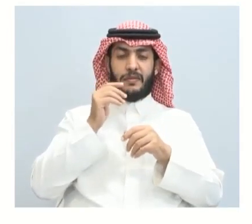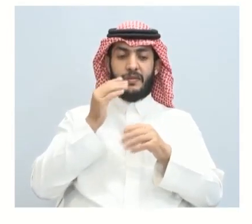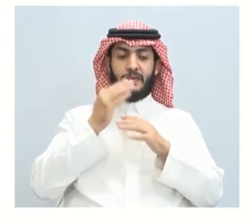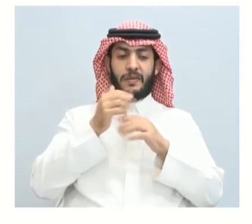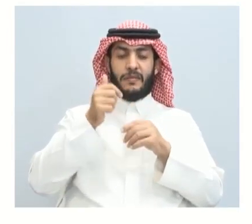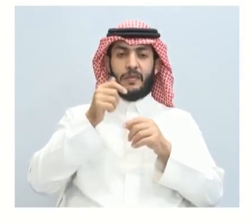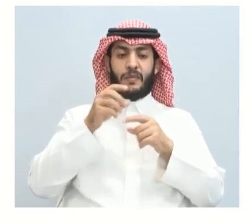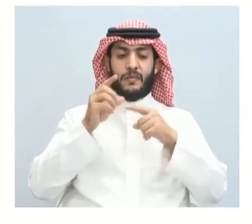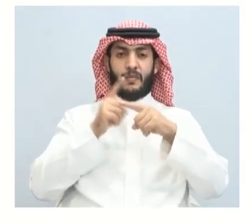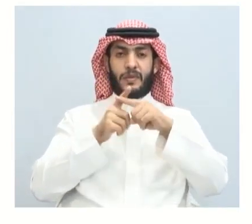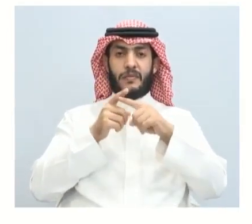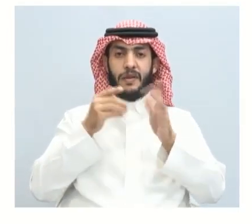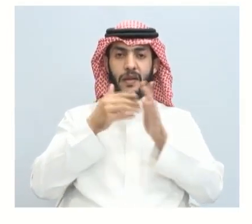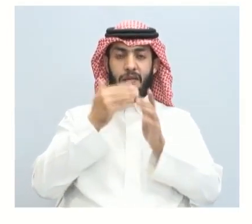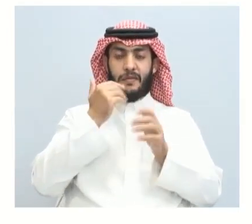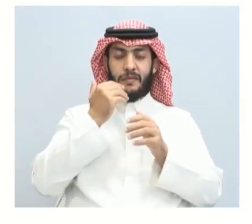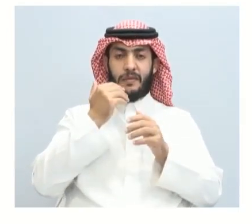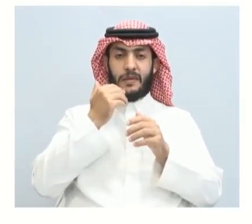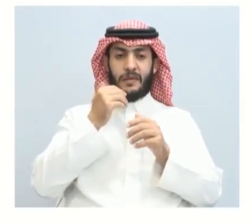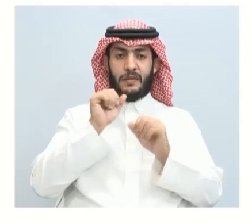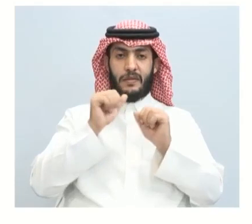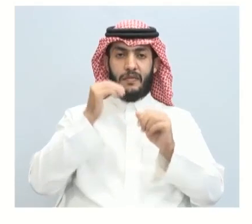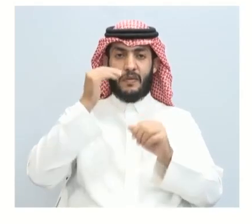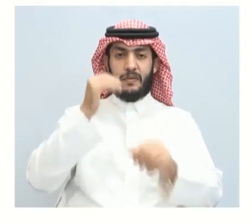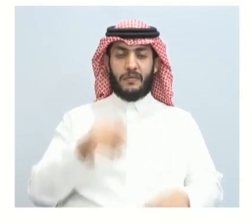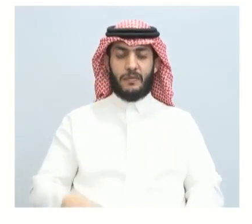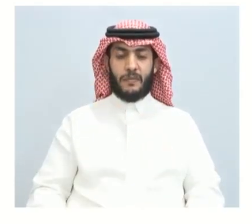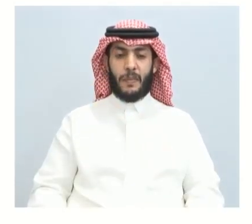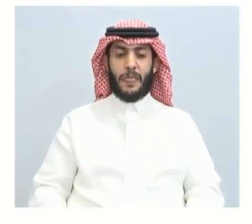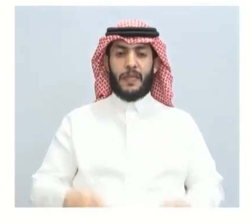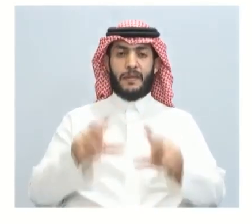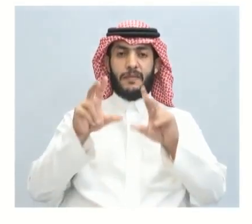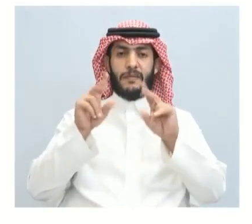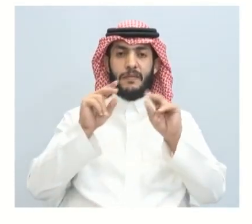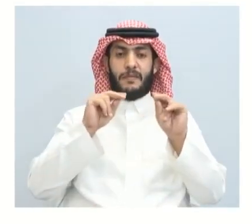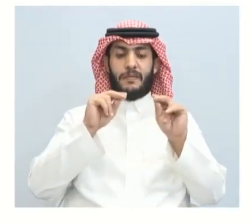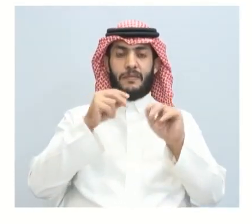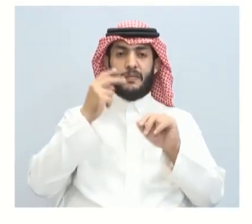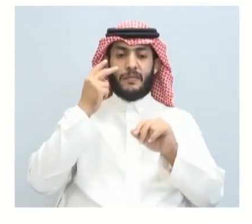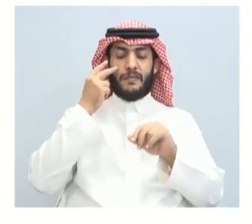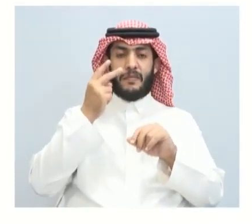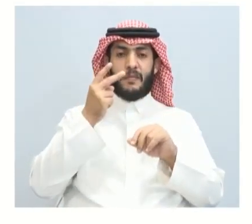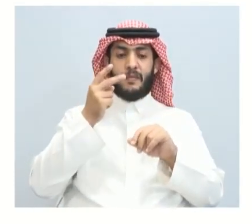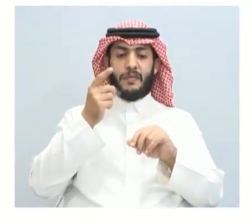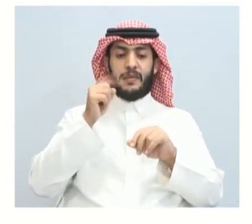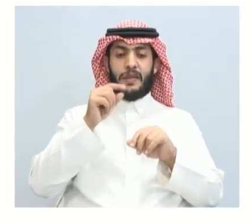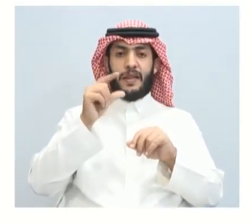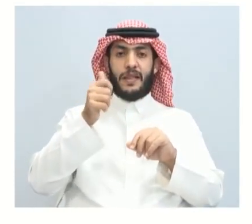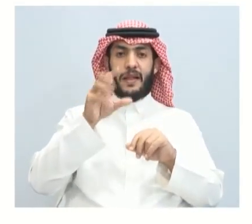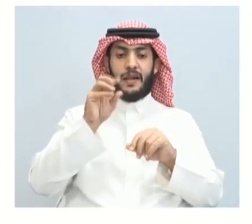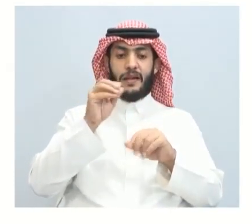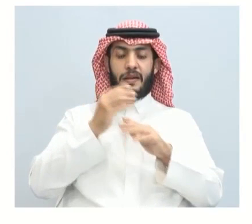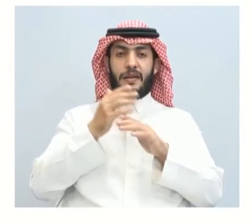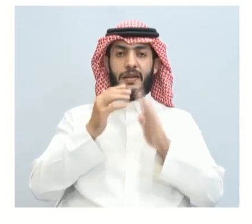فهي تذهب الى موجب ما لا نهايه او تذهب الى الاعلى ناخذ امثله اخرى لاحظ معي هنا ايضا الداله من